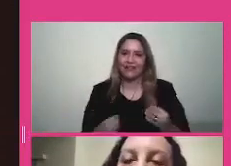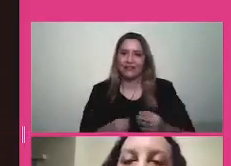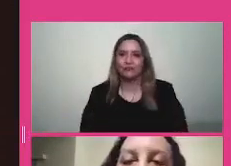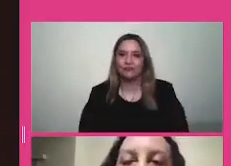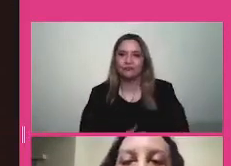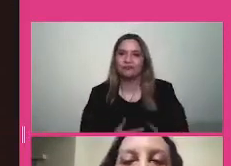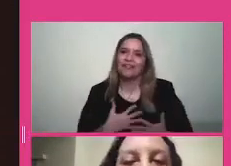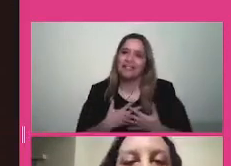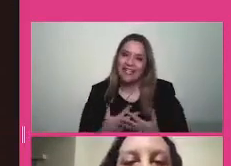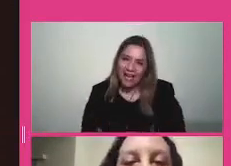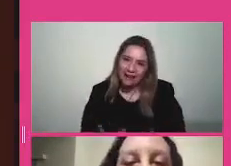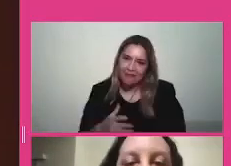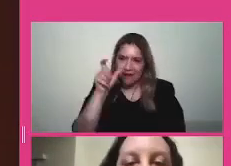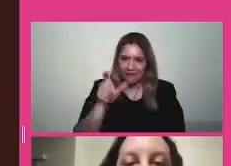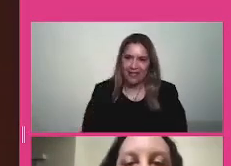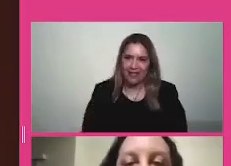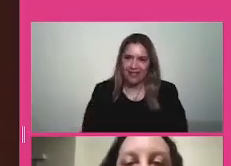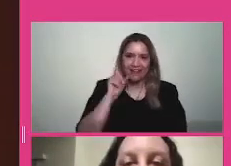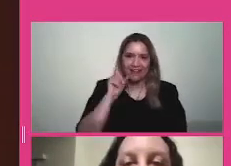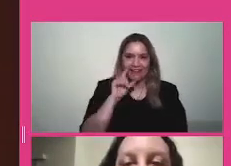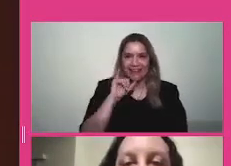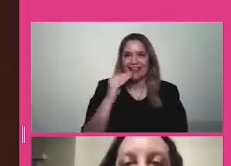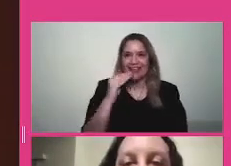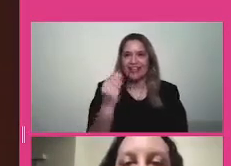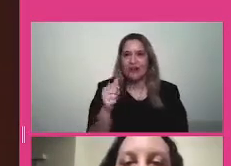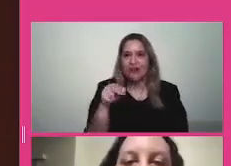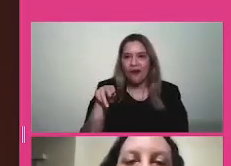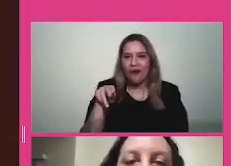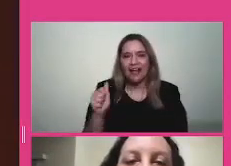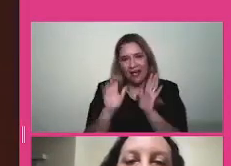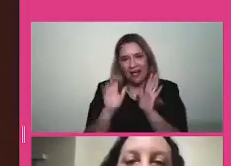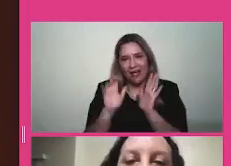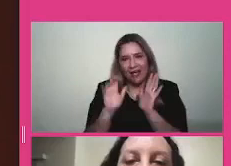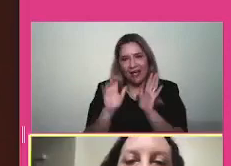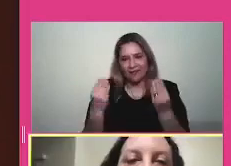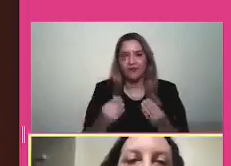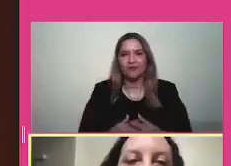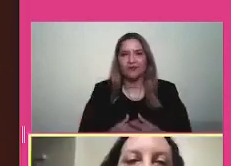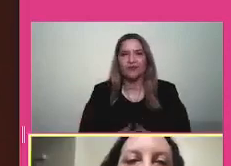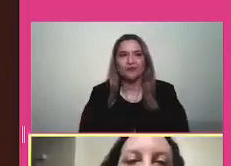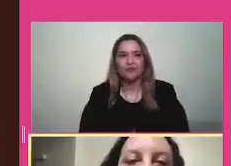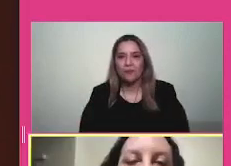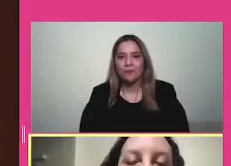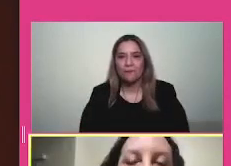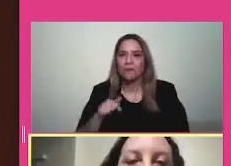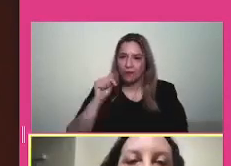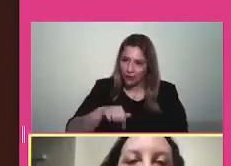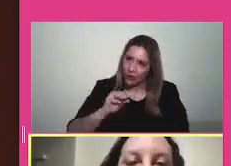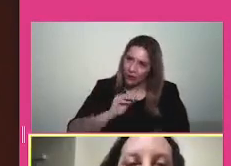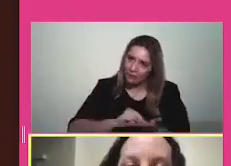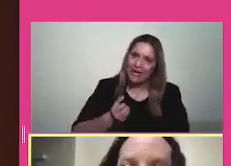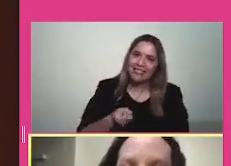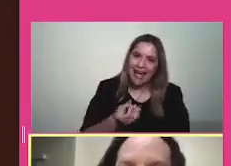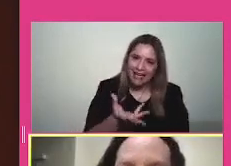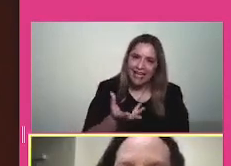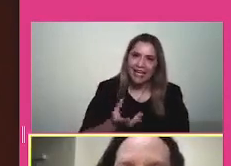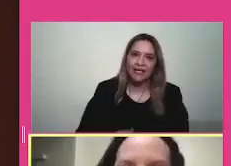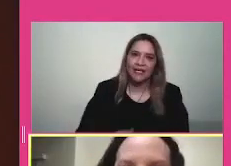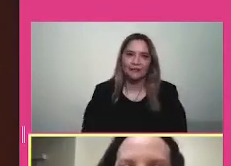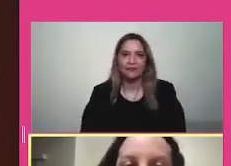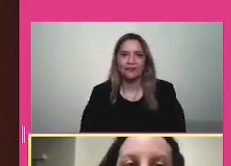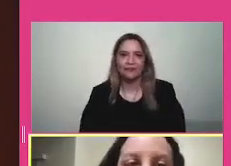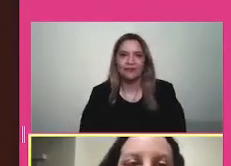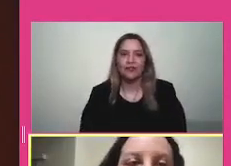Αγαπάμε πολύ, Ιωάννα. Μπράβο, Ιωάννα. Τέλεια. Λοιπόν, και θα ρίξουμε τα ζάρια μας.